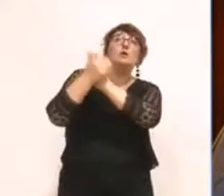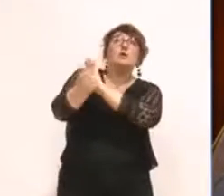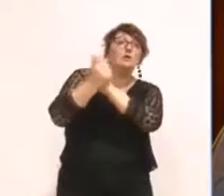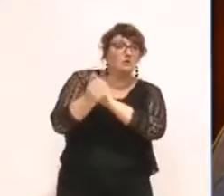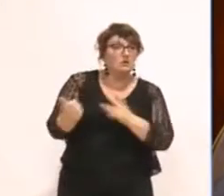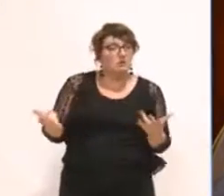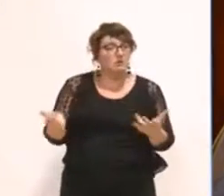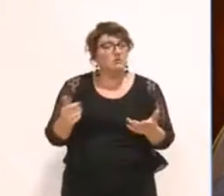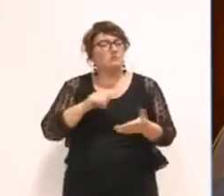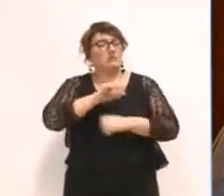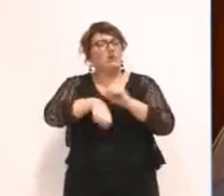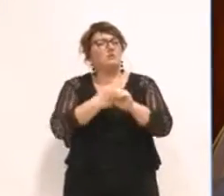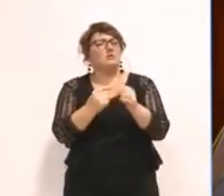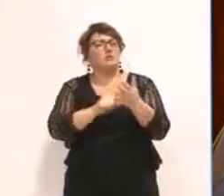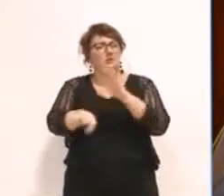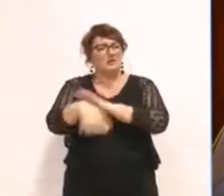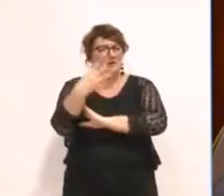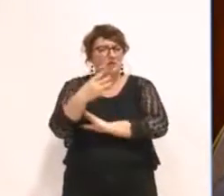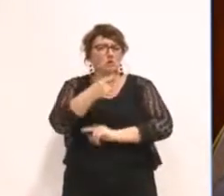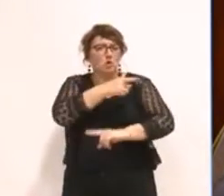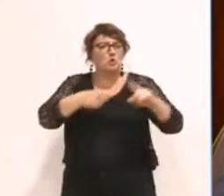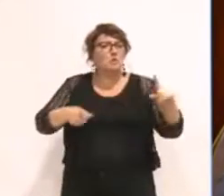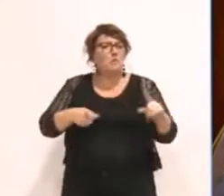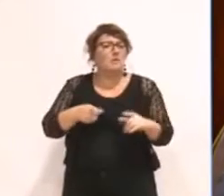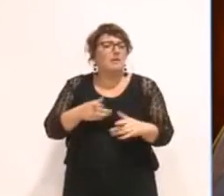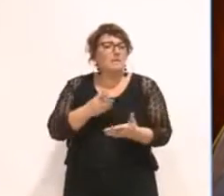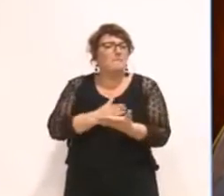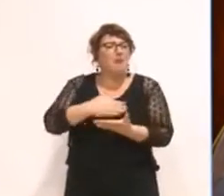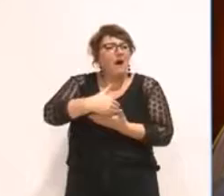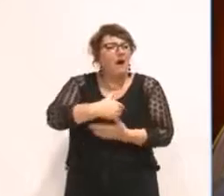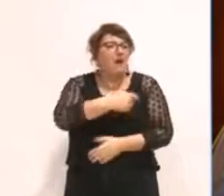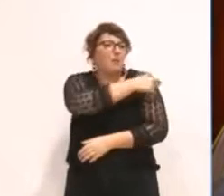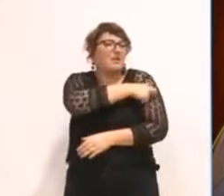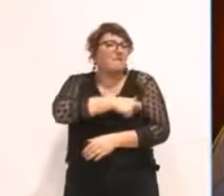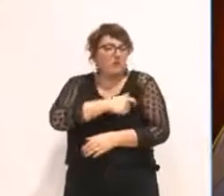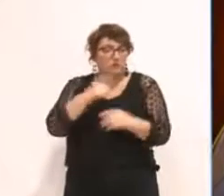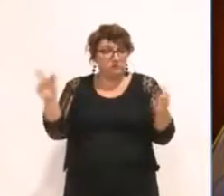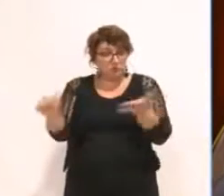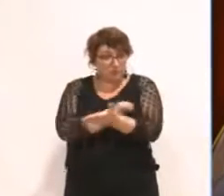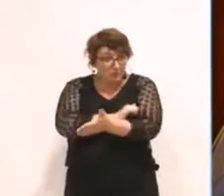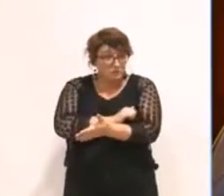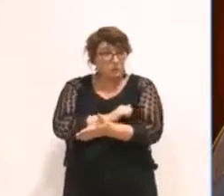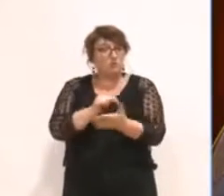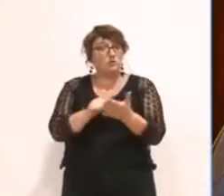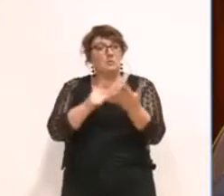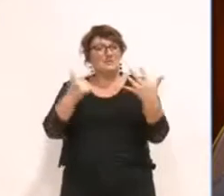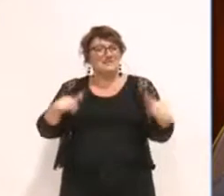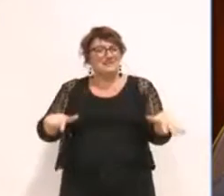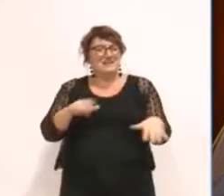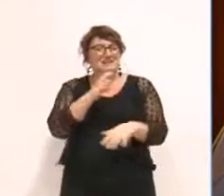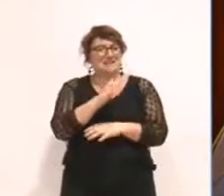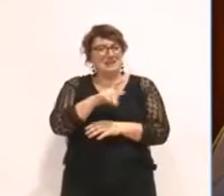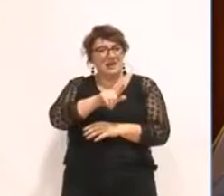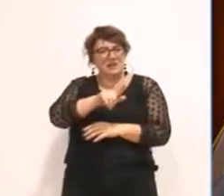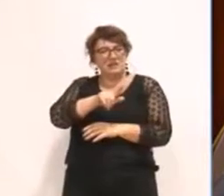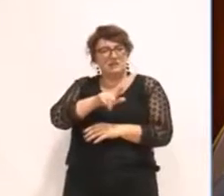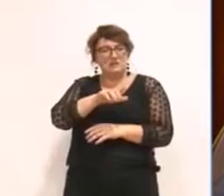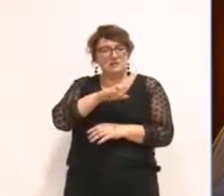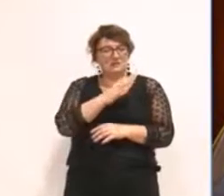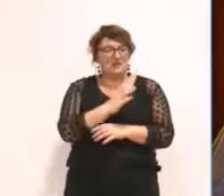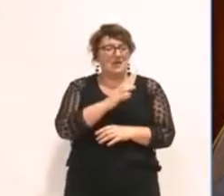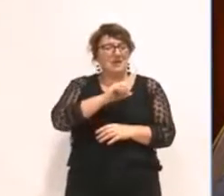En 2014, c'est la suppression de la demi-part des veuves, et en 2017, c'est l'augmentation de la CSG de